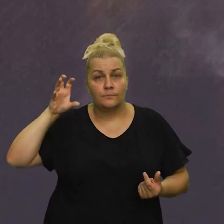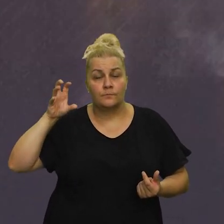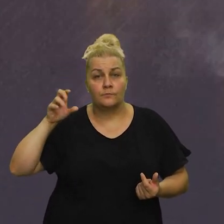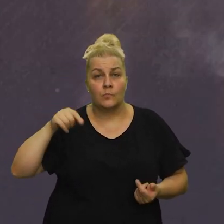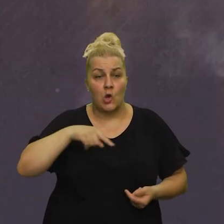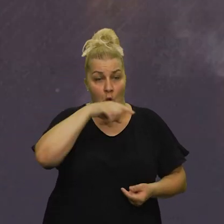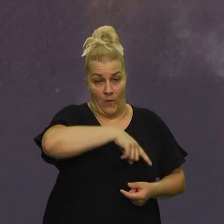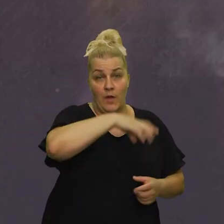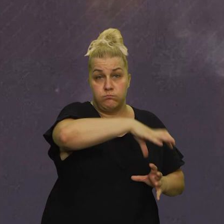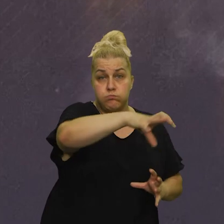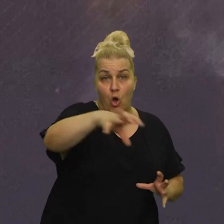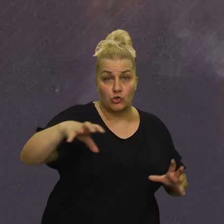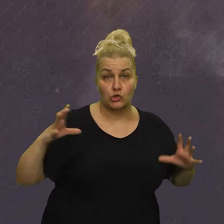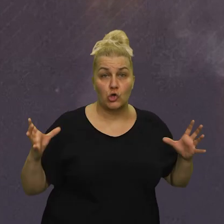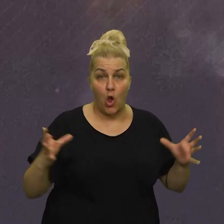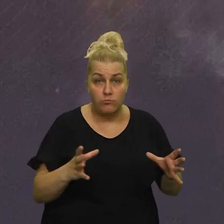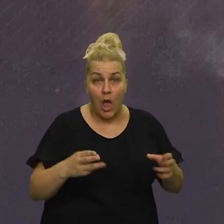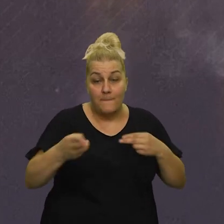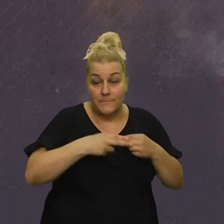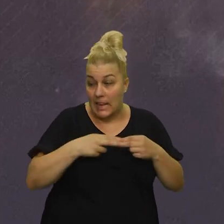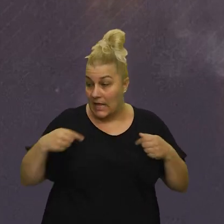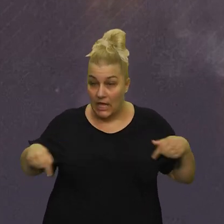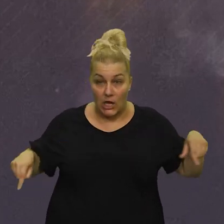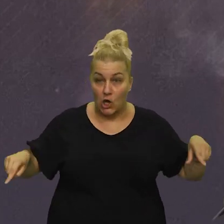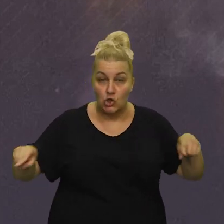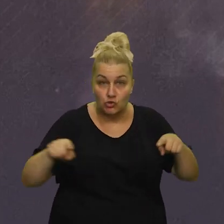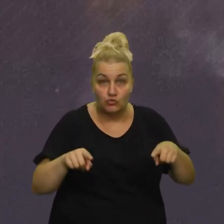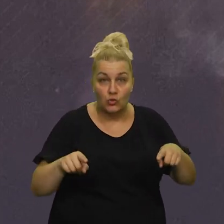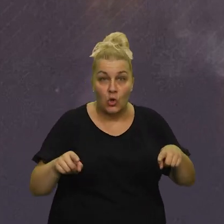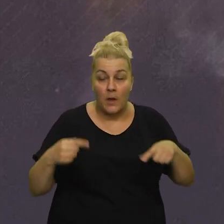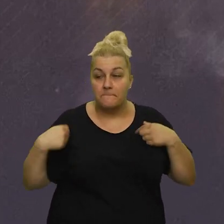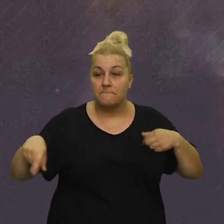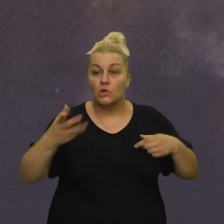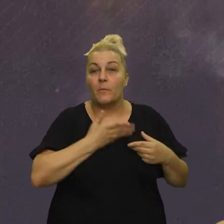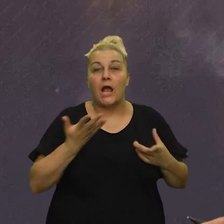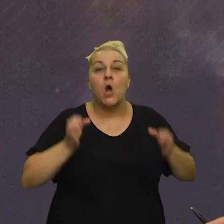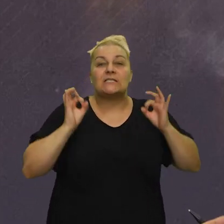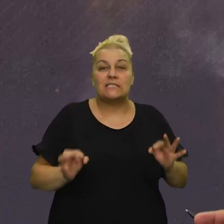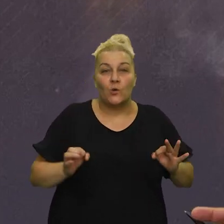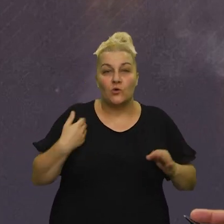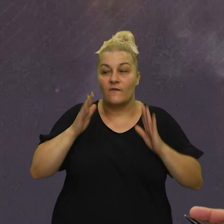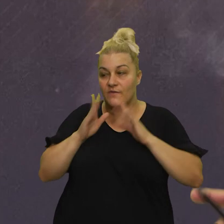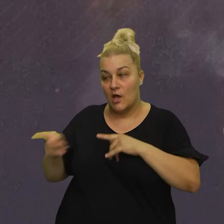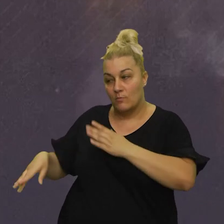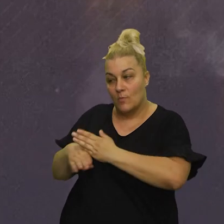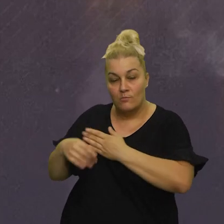da su te postrojbe blizu vas ulijevalo je sigurnost.